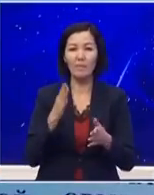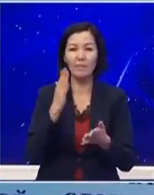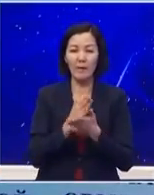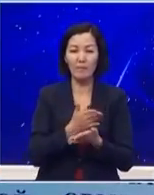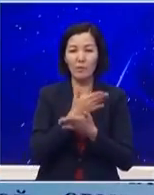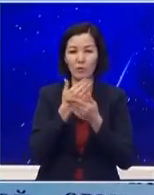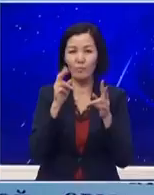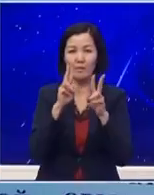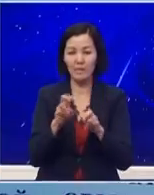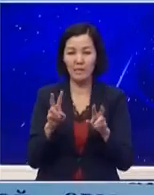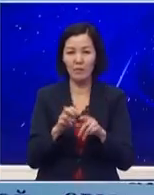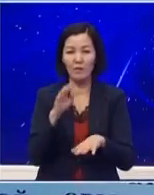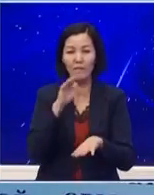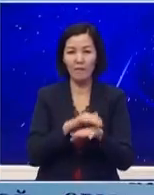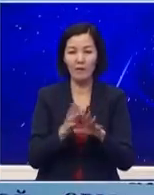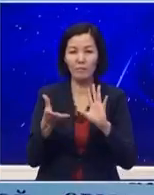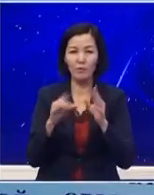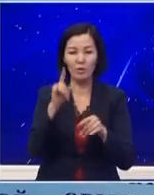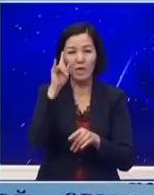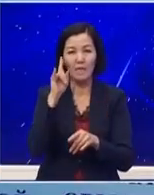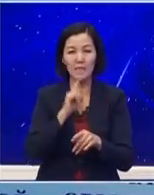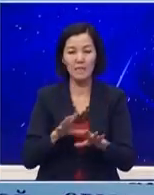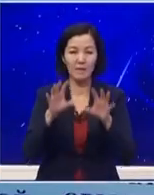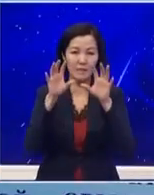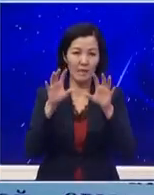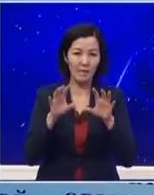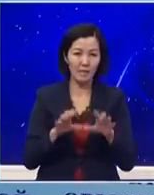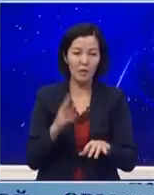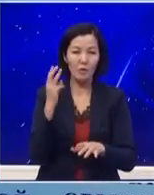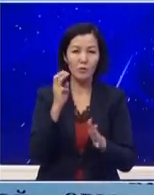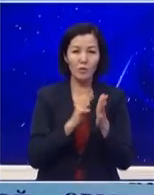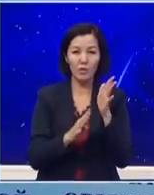тексерілуде. Аталған факт бойынша Қазақстан Республикасының қылмыстық кодексінің